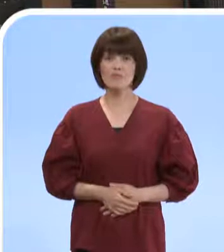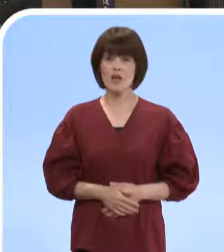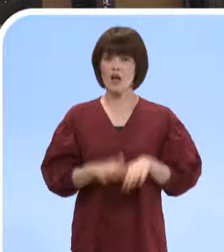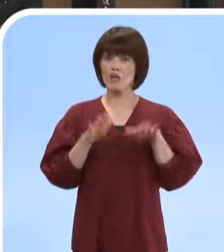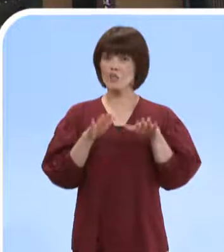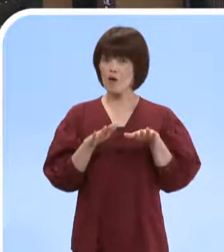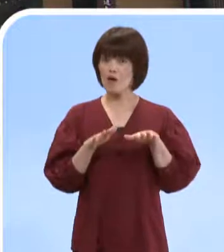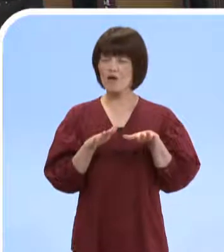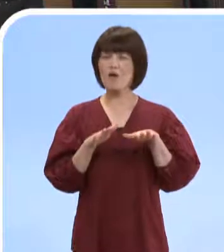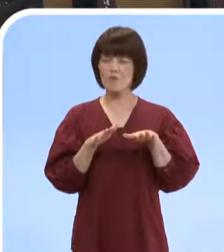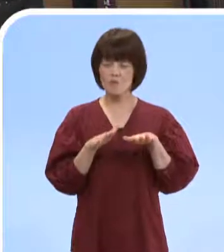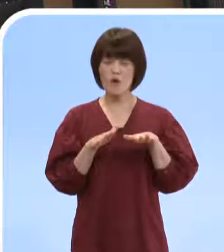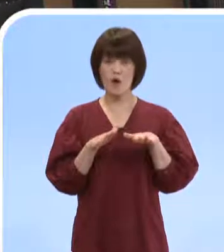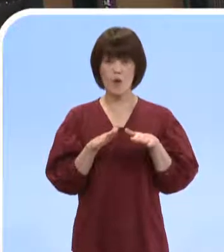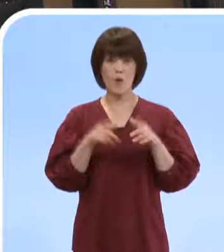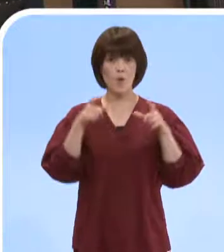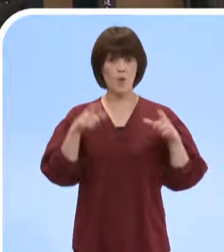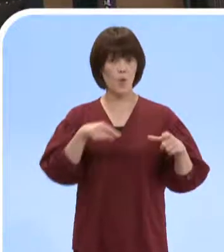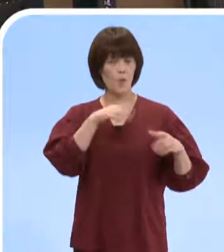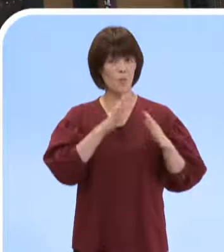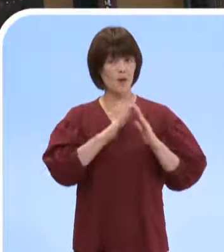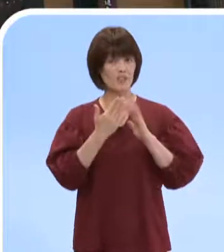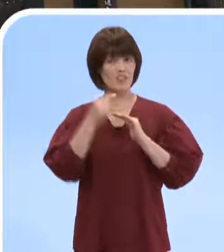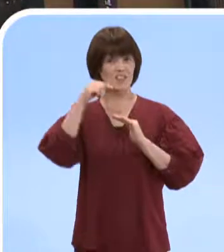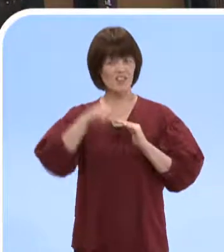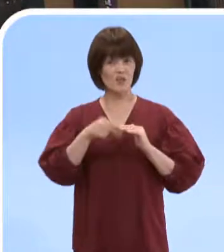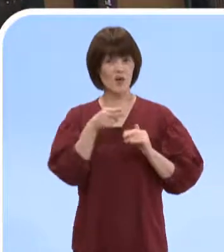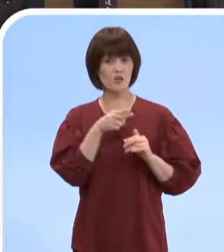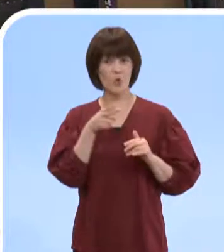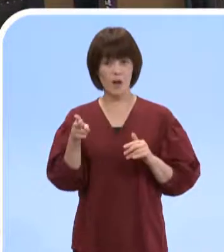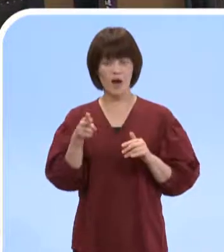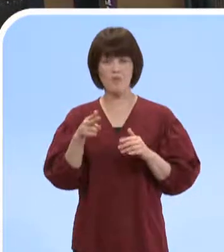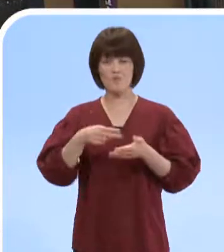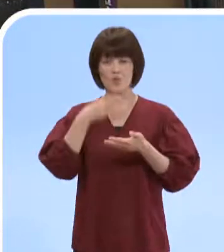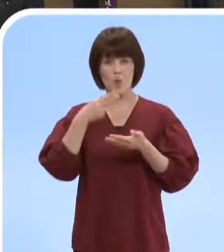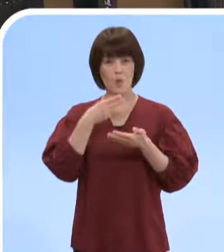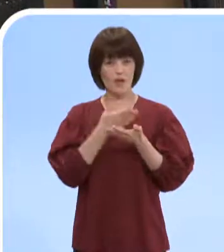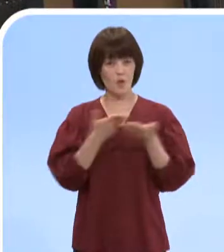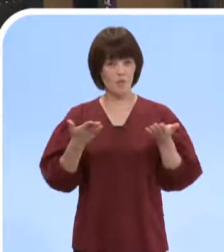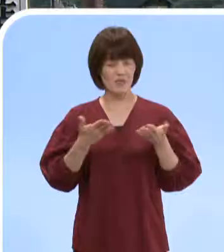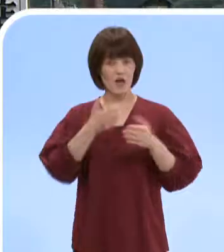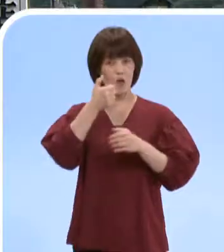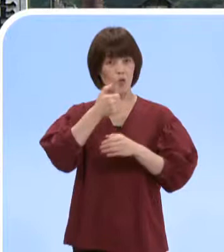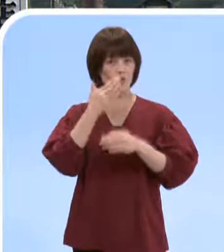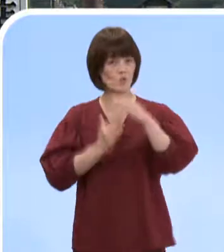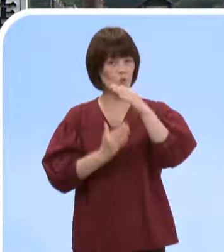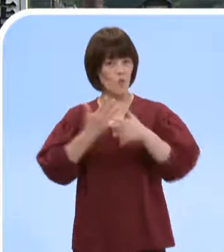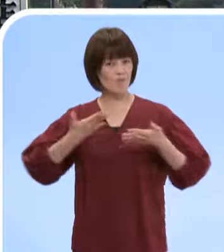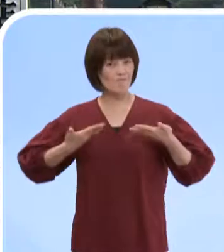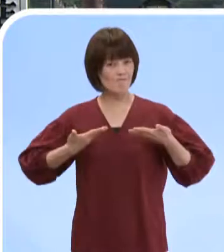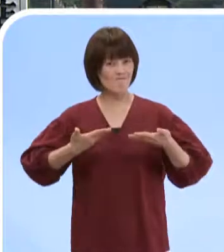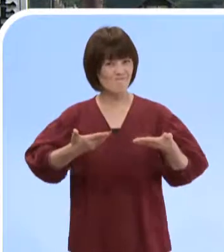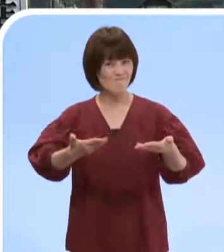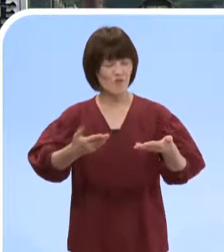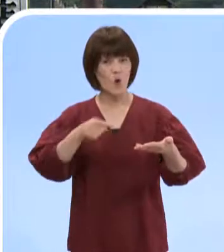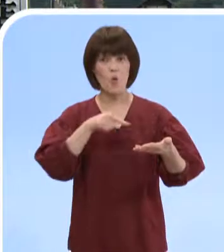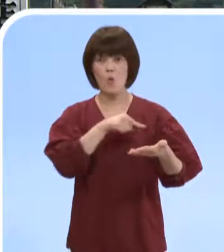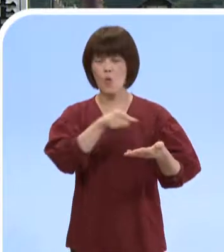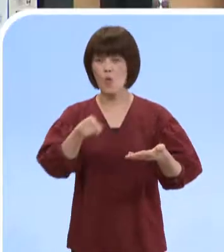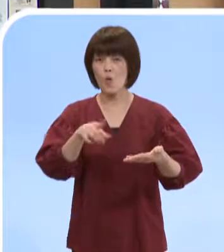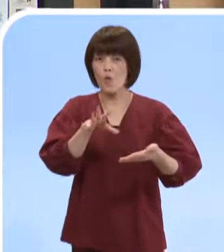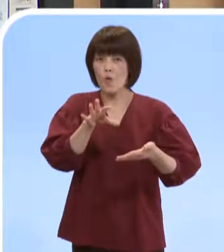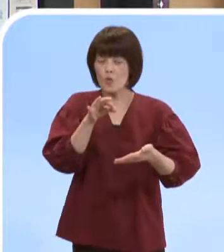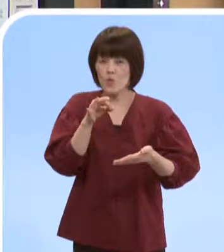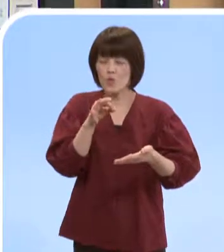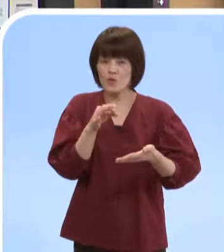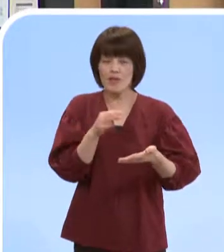今では町におよそ50軒もの蕎麦屋が並んでいます。そんな伊豆市さらそばをお得に食べ歩く